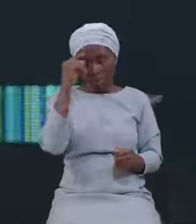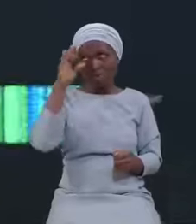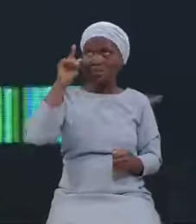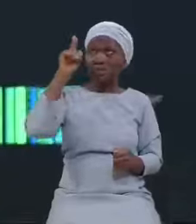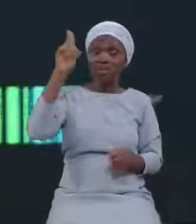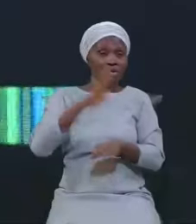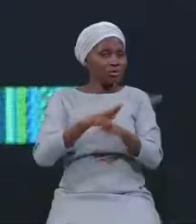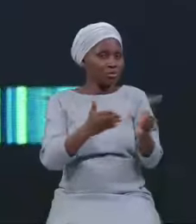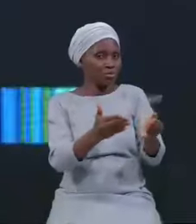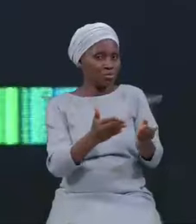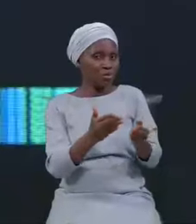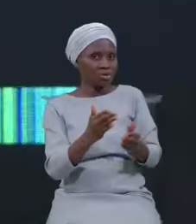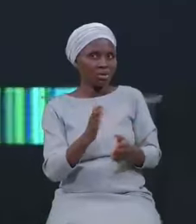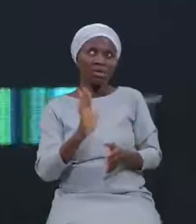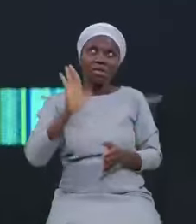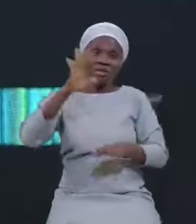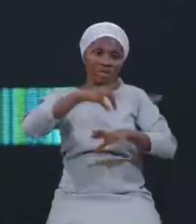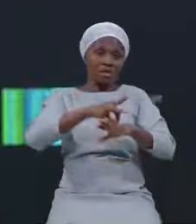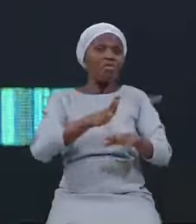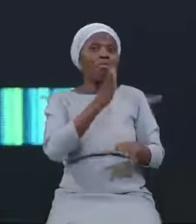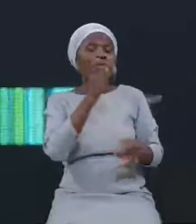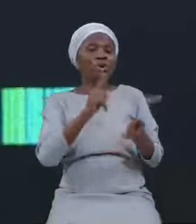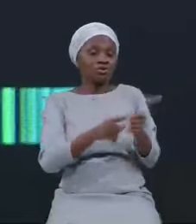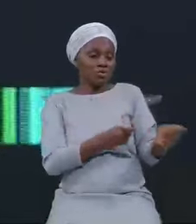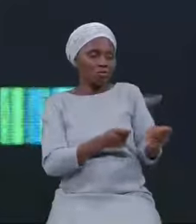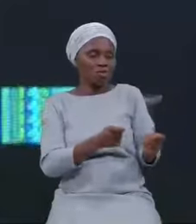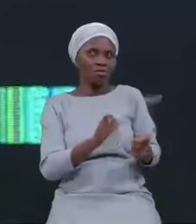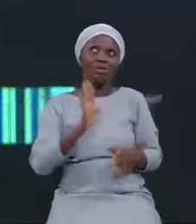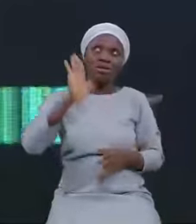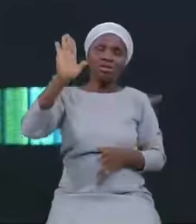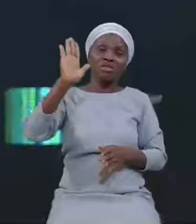Parce que c'est le Dieu du ciel qui l'a envoyé.